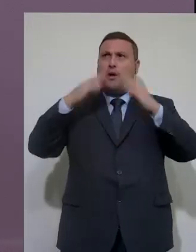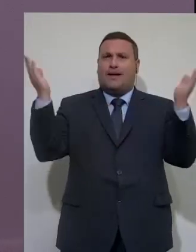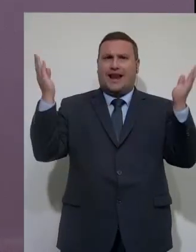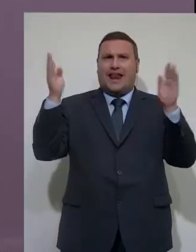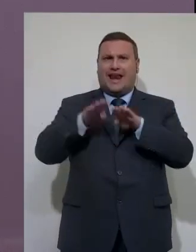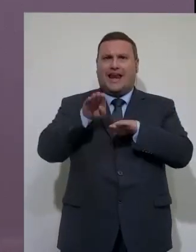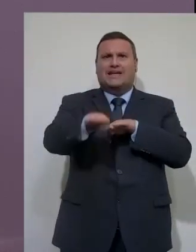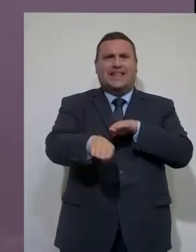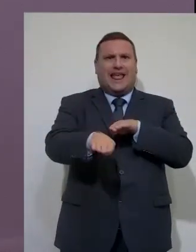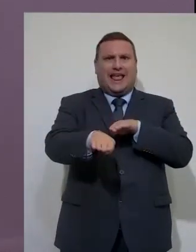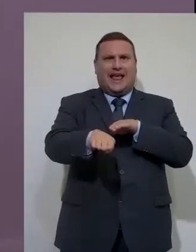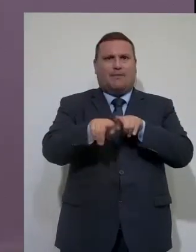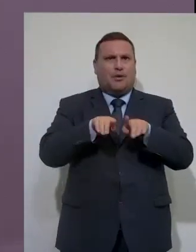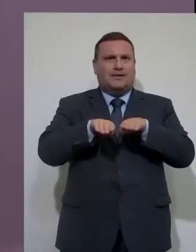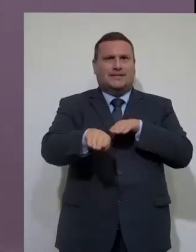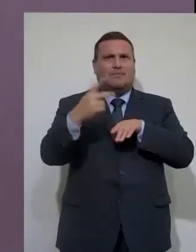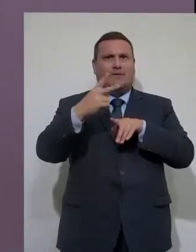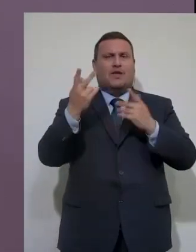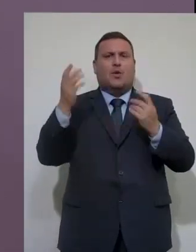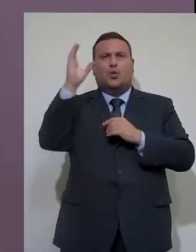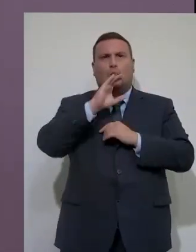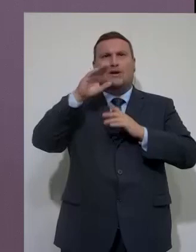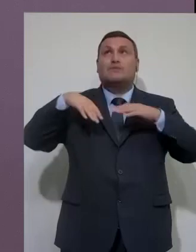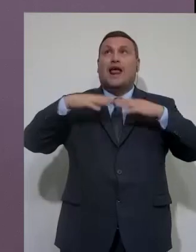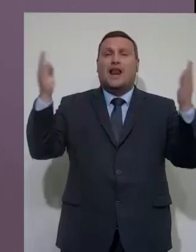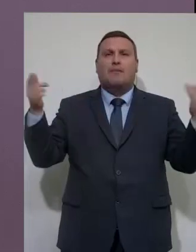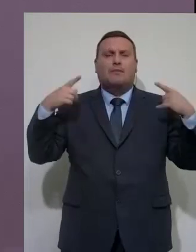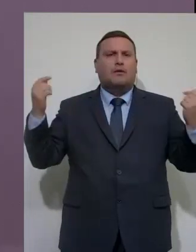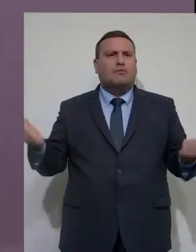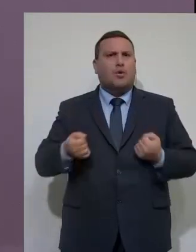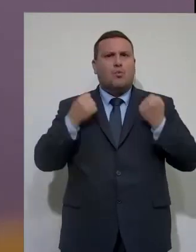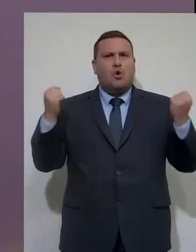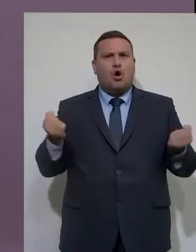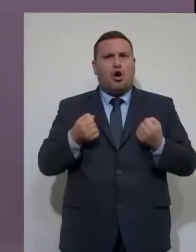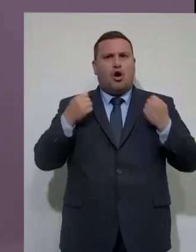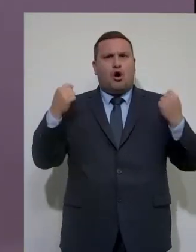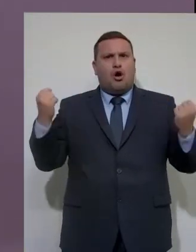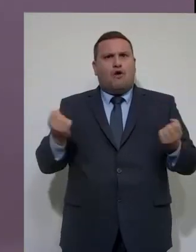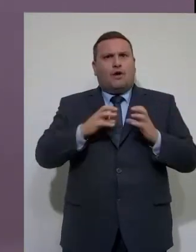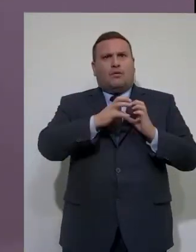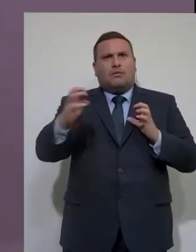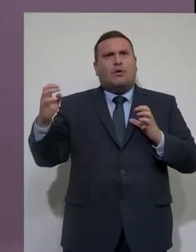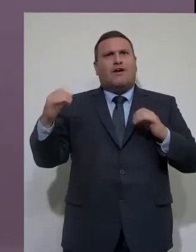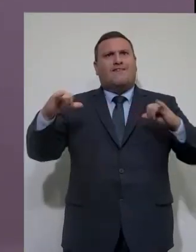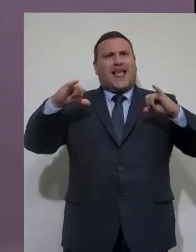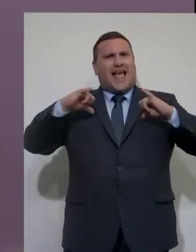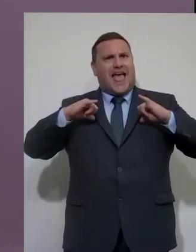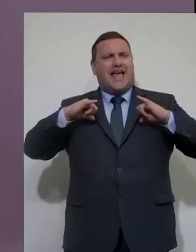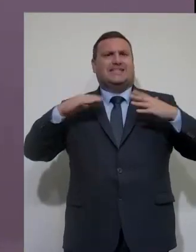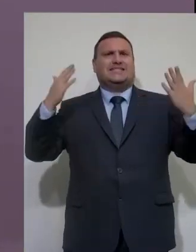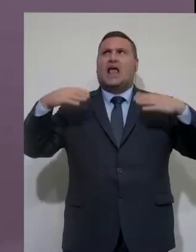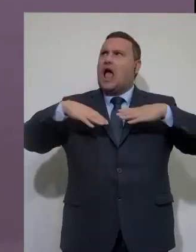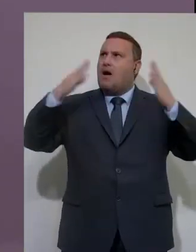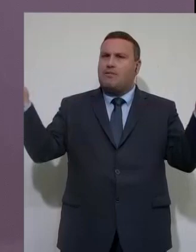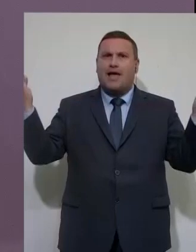mette assieme i grandi gruppi del mondo del turismo all'aria aperta per promuovere le vacanze in plein air premium